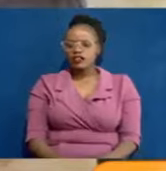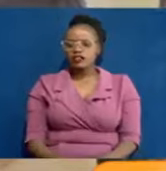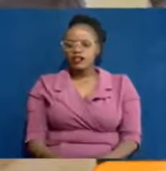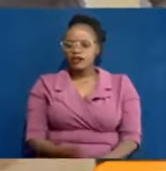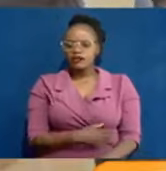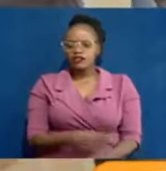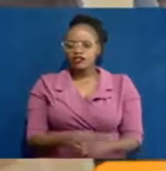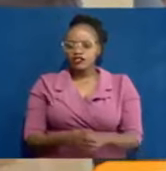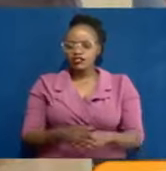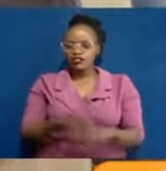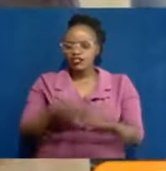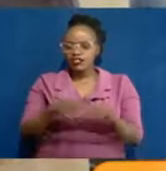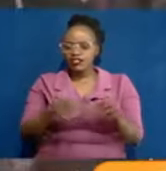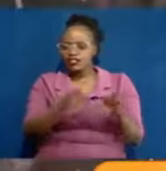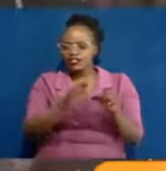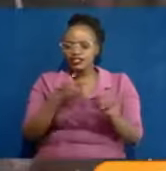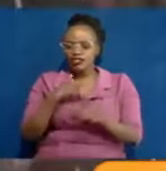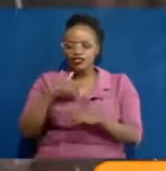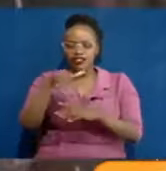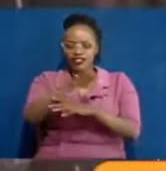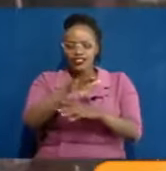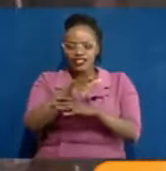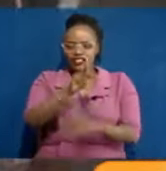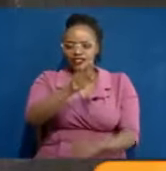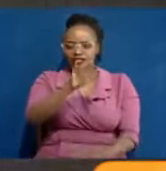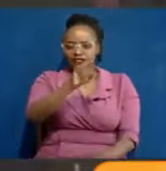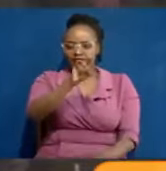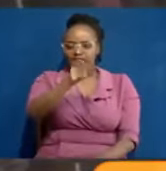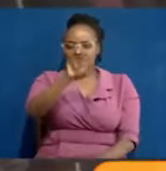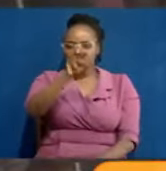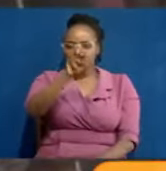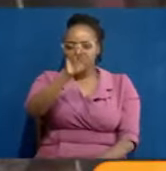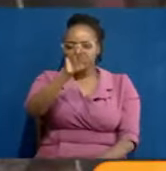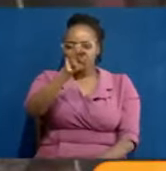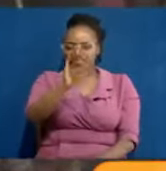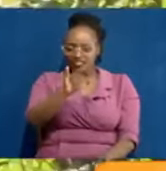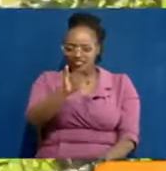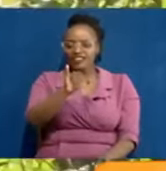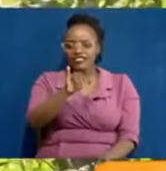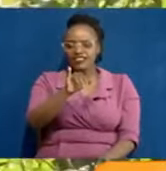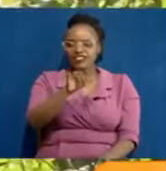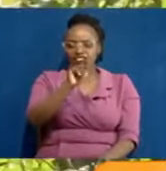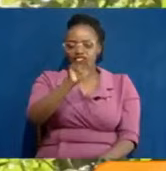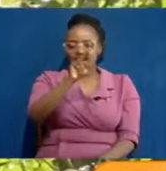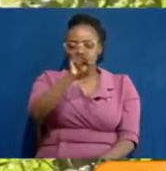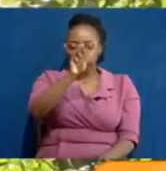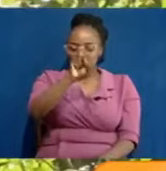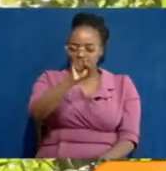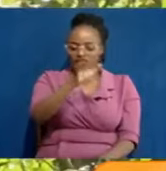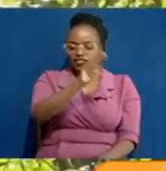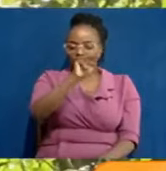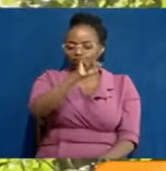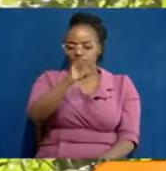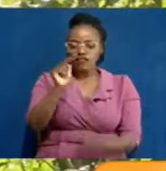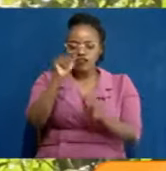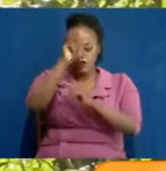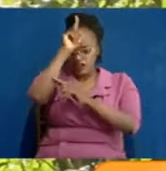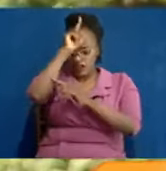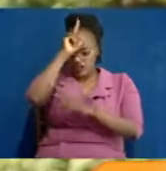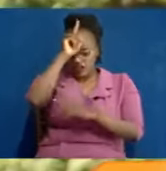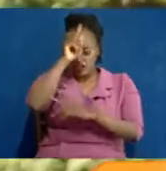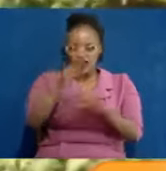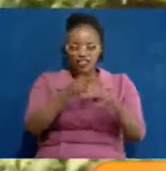Ndio imekuwa ada ya wanakijiji katika eneo bunge la Kiminini, kaunti ya Trans Nzoia. Wamekuwa kifika hapa kijijini